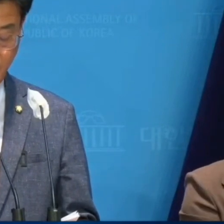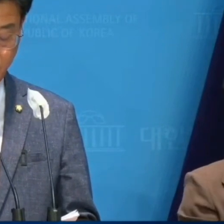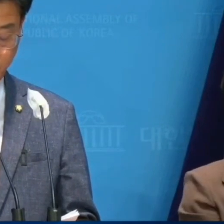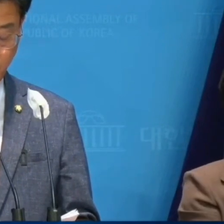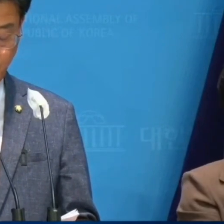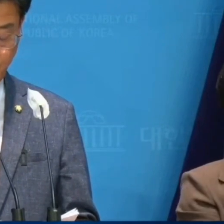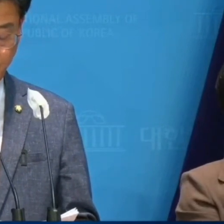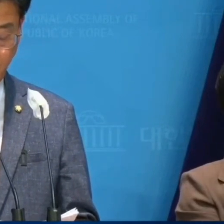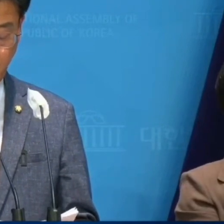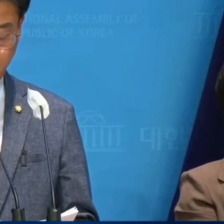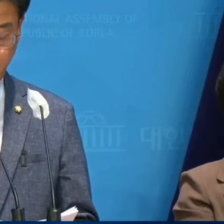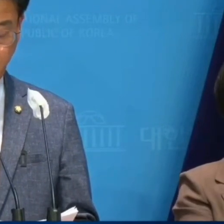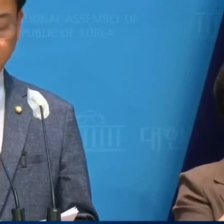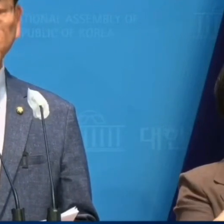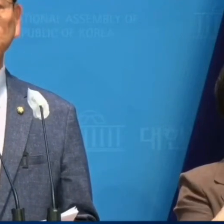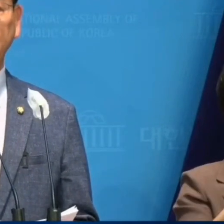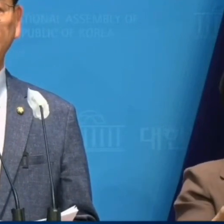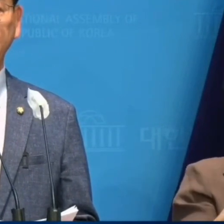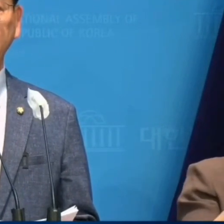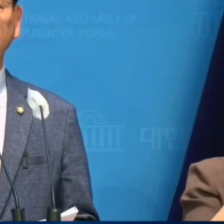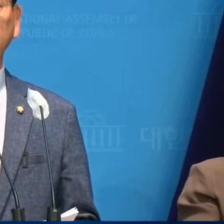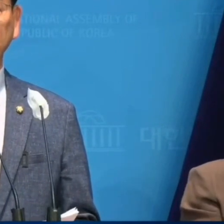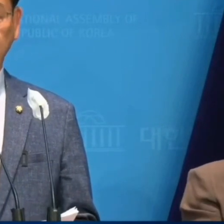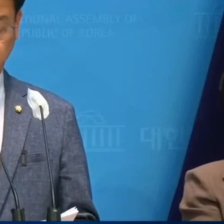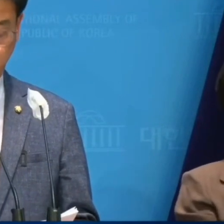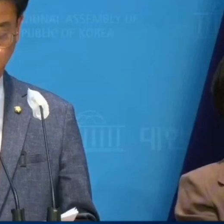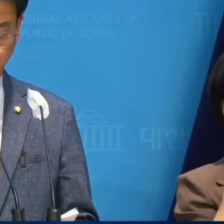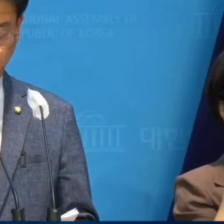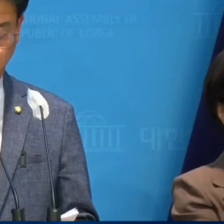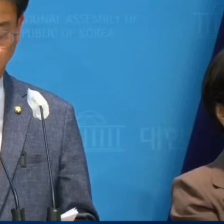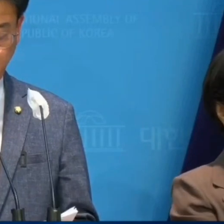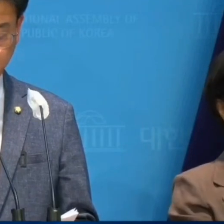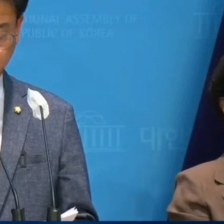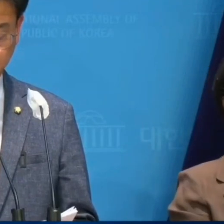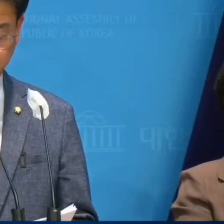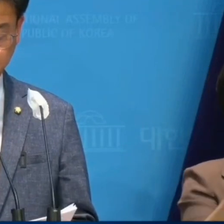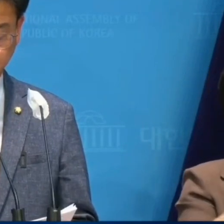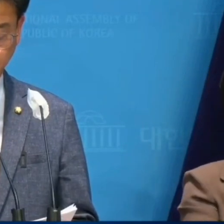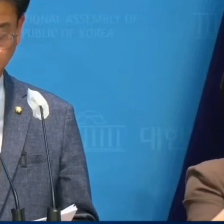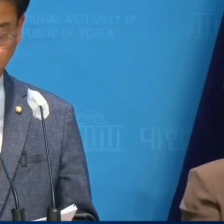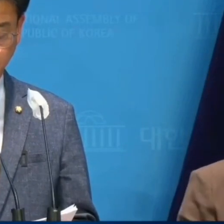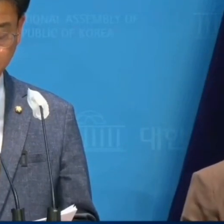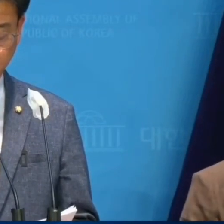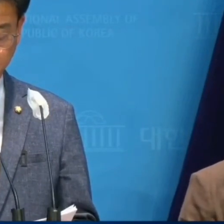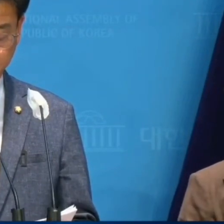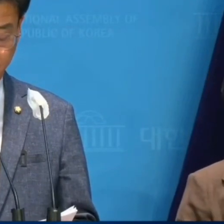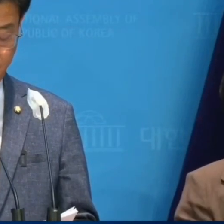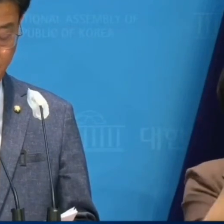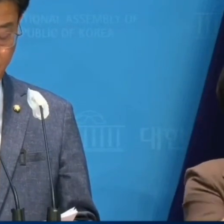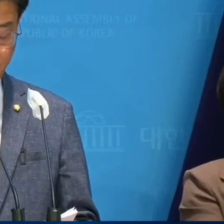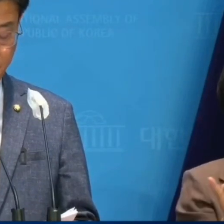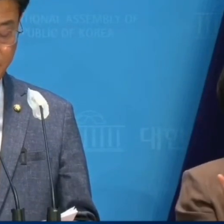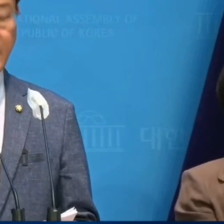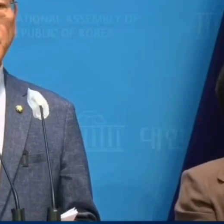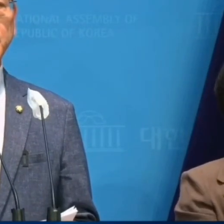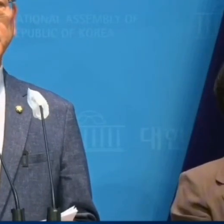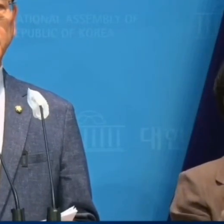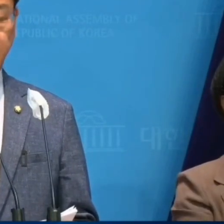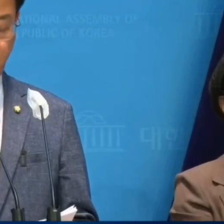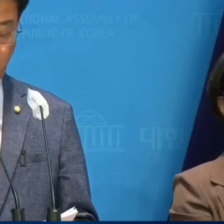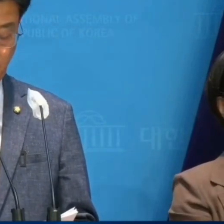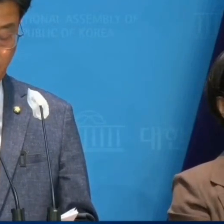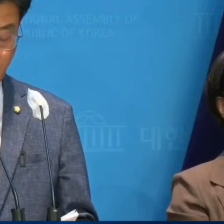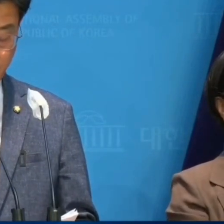또한 무소불위의 권력을 국민에게 마구 휘둘러왔습니다. 검사는 어떤